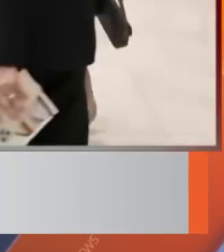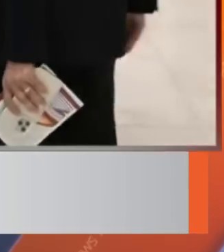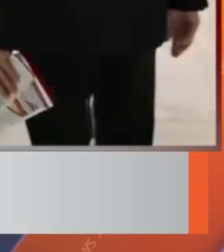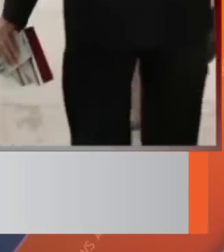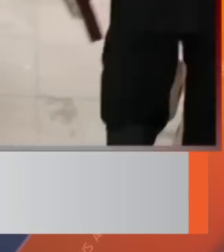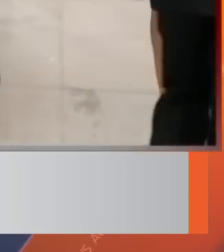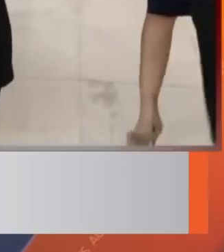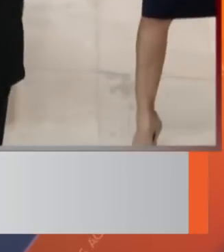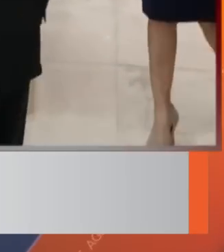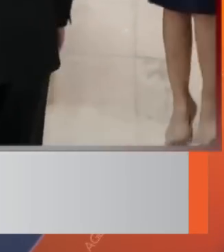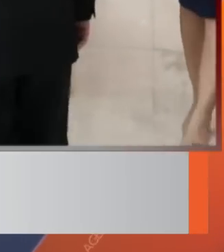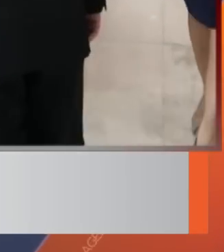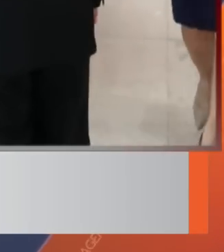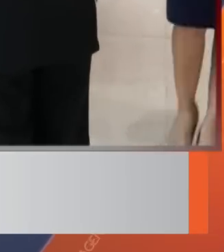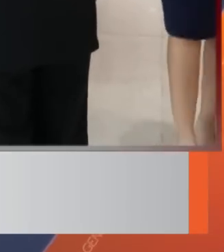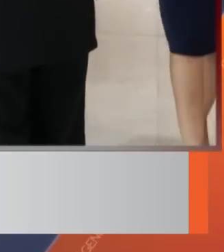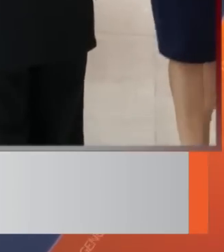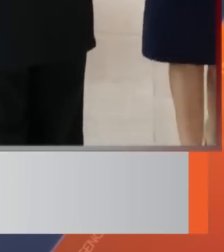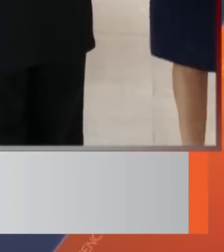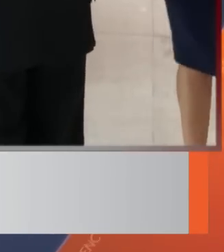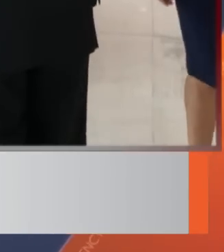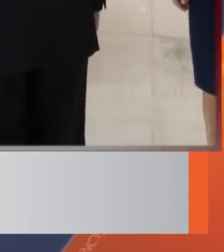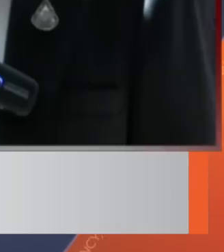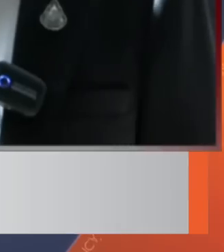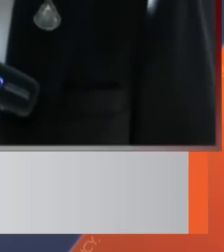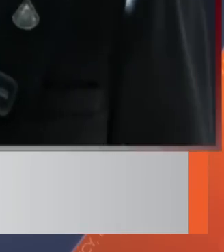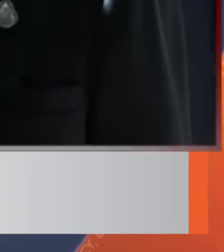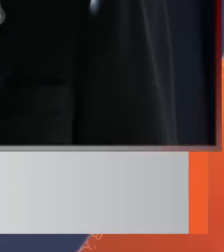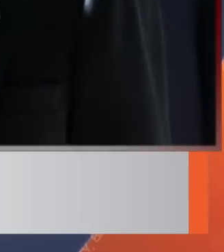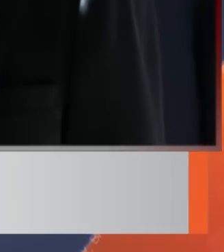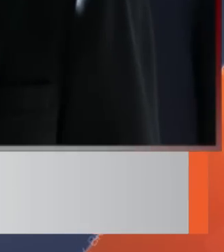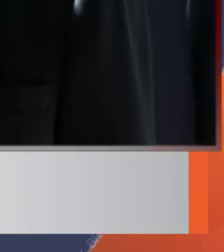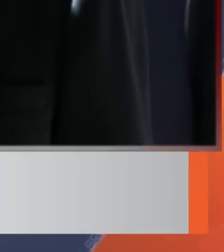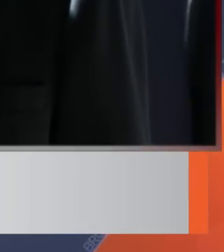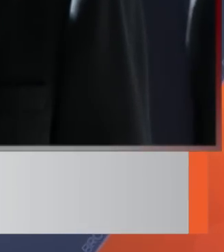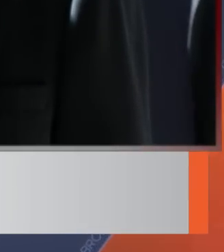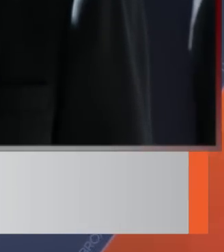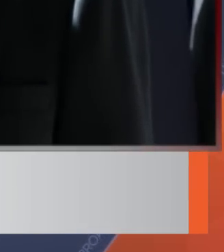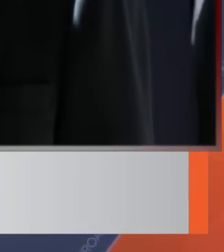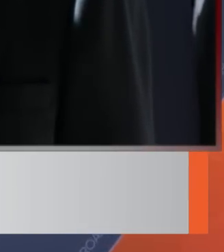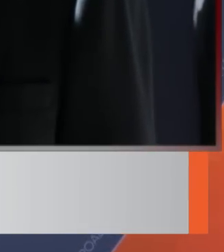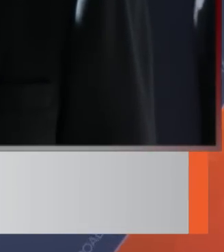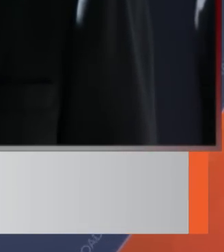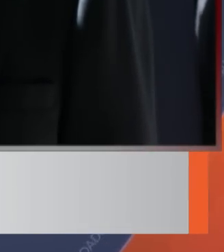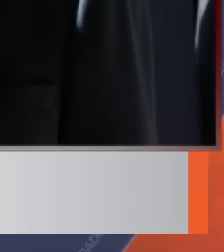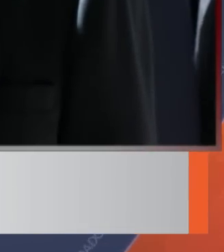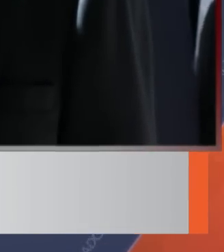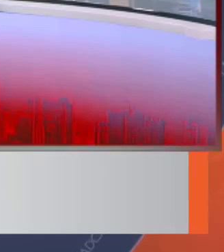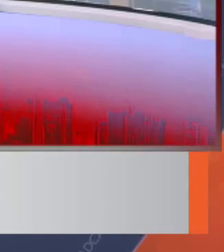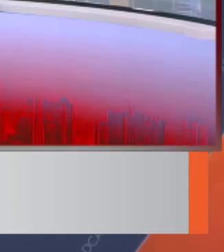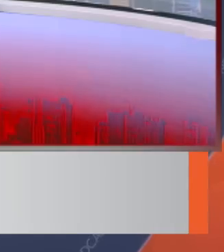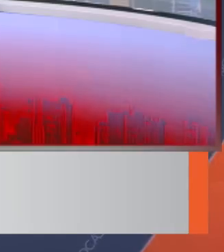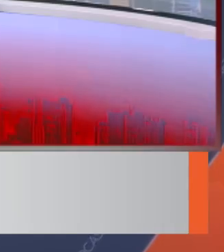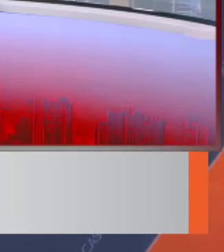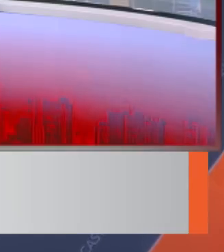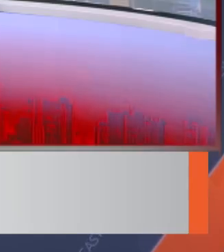ครับเหมือนที่เพื่อไทยเสนอหรือไม่นะและการเลือกมนตรีจะเป็นอย่างไรนะครับค่ะค่ะช่วงนี้ขอบคุณอาจารย์ยุทธพรมาก